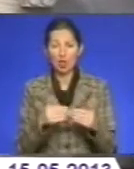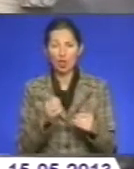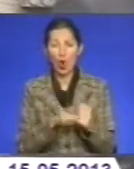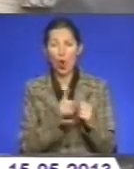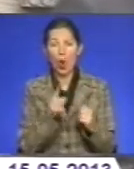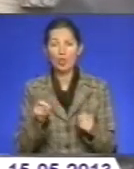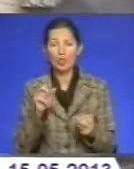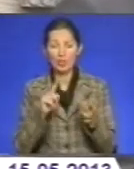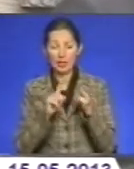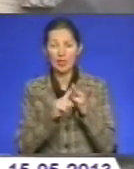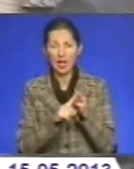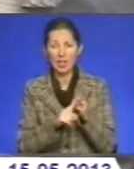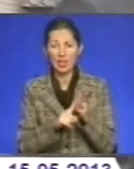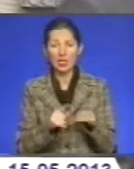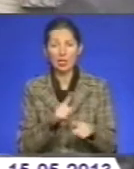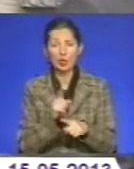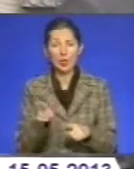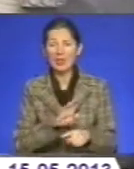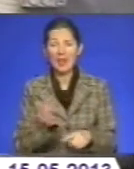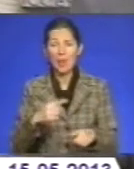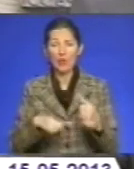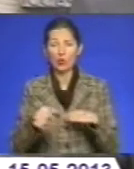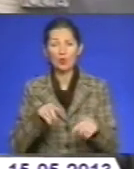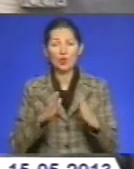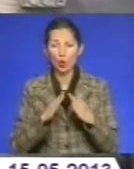кожен третій тернополянин не повернувся додому.